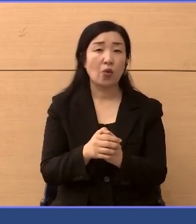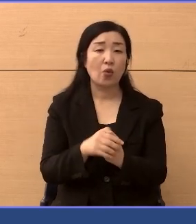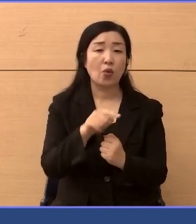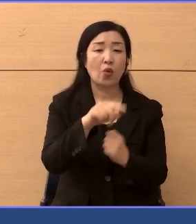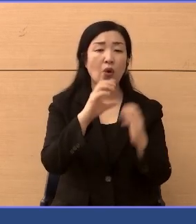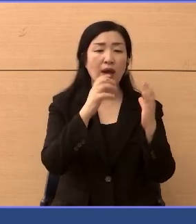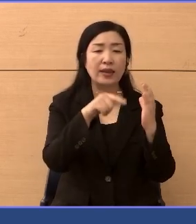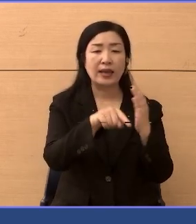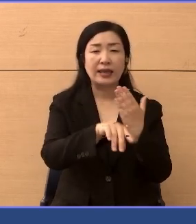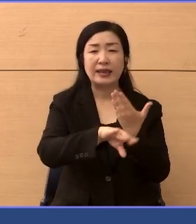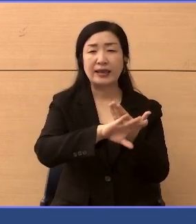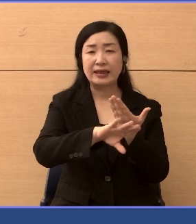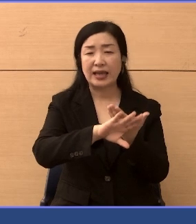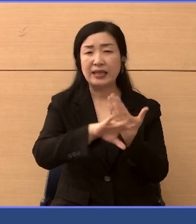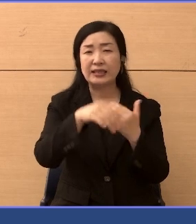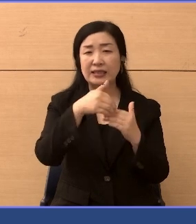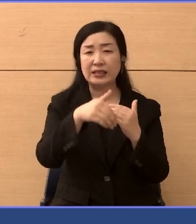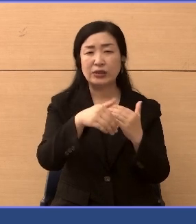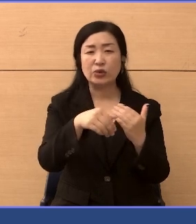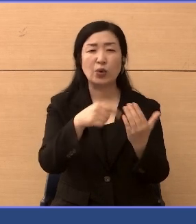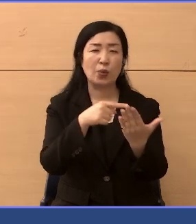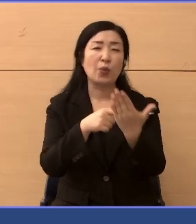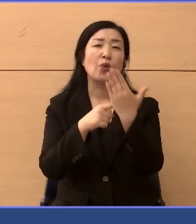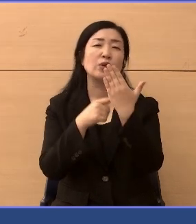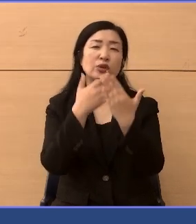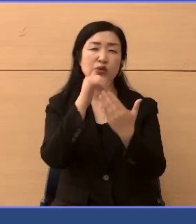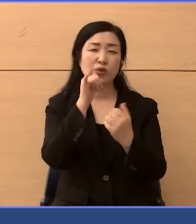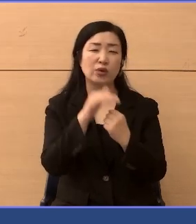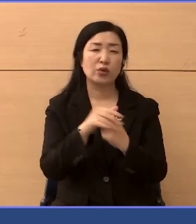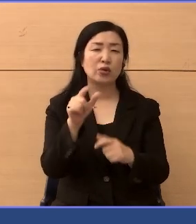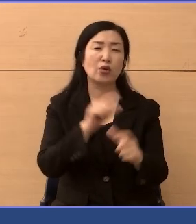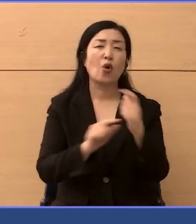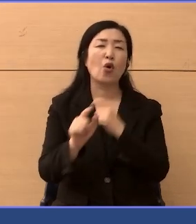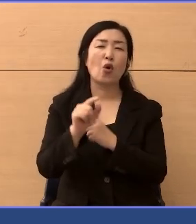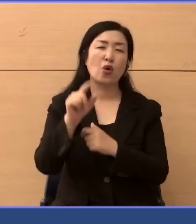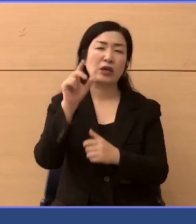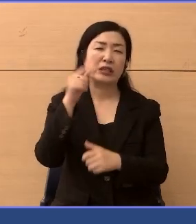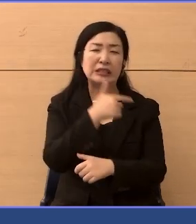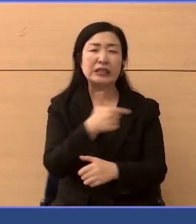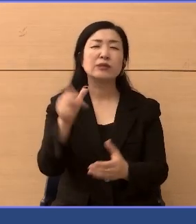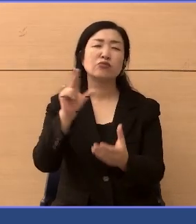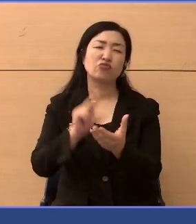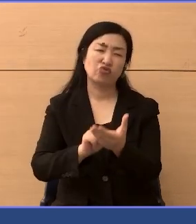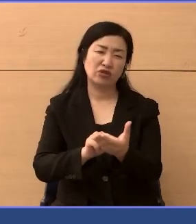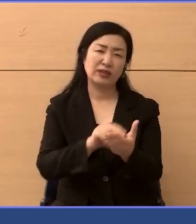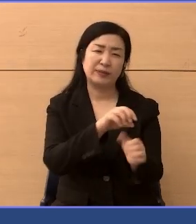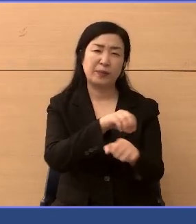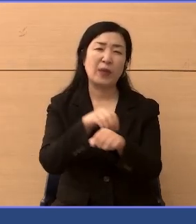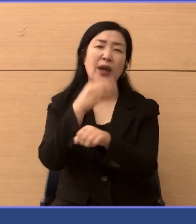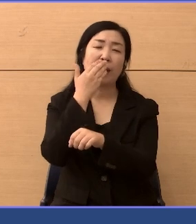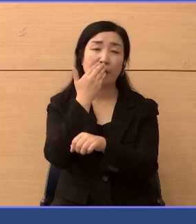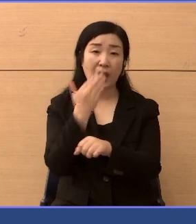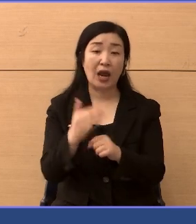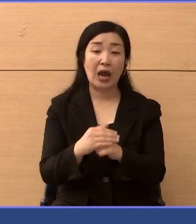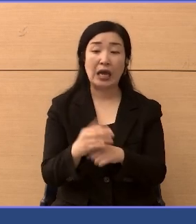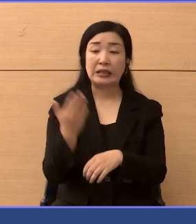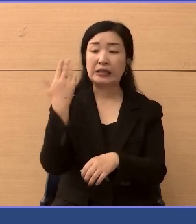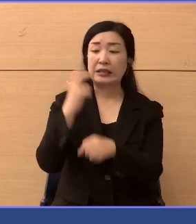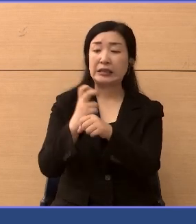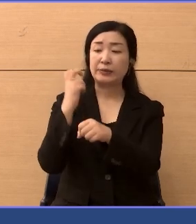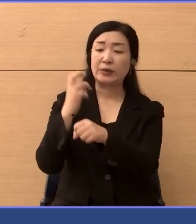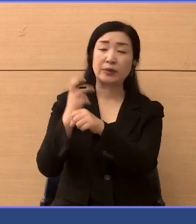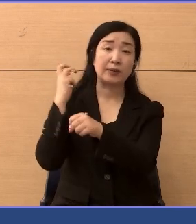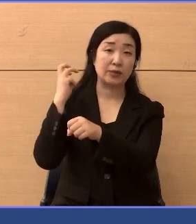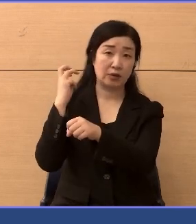the last 다른 20 or 양상을 30 가지고 years is 있다라고 the 한다면은 이는 더 큰 문제로 이어지기 increasing 마련이겠지요. intrusiveness 지난 of 20년 computers 그리고